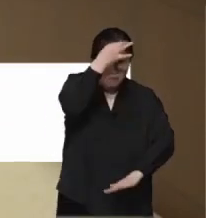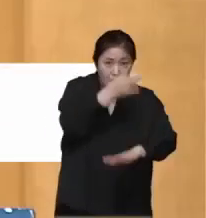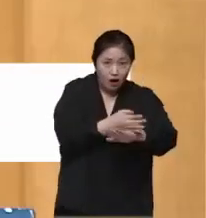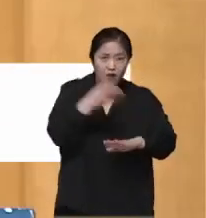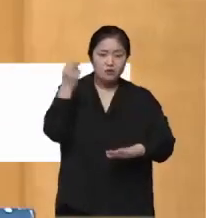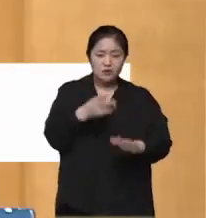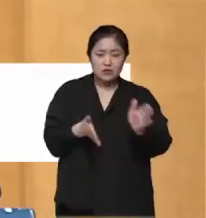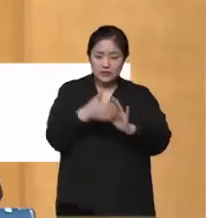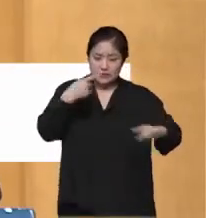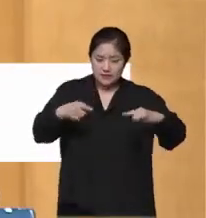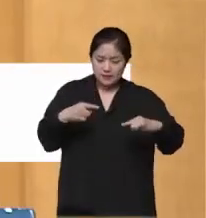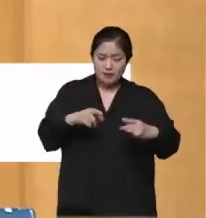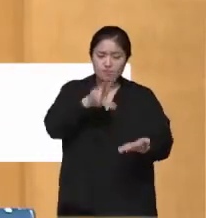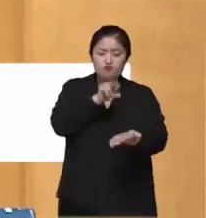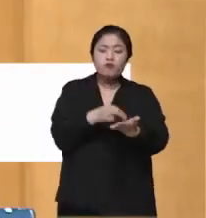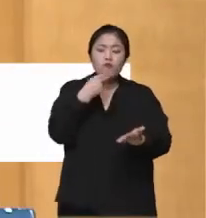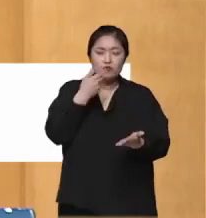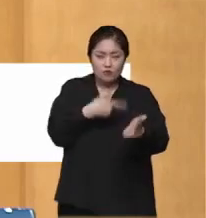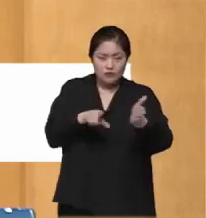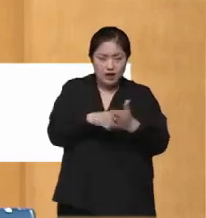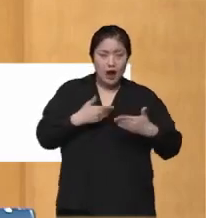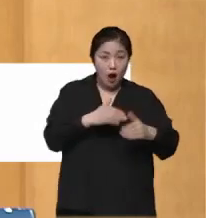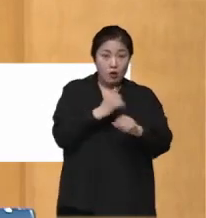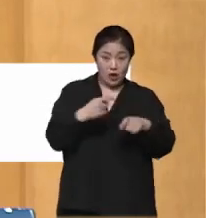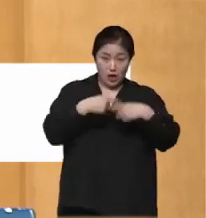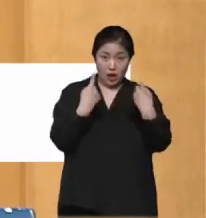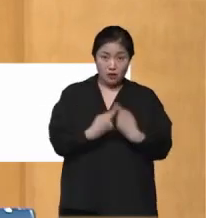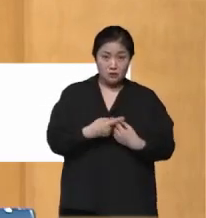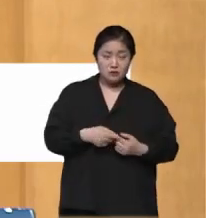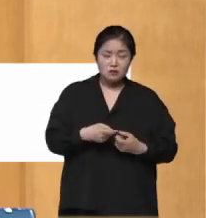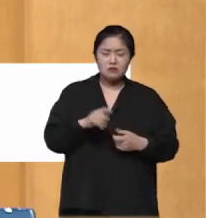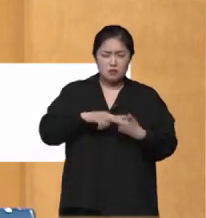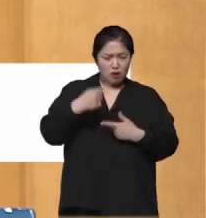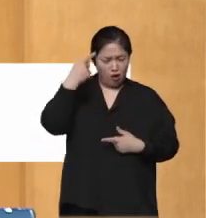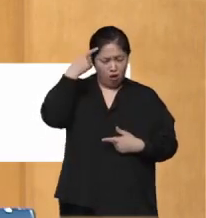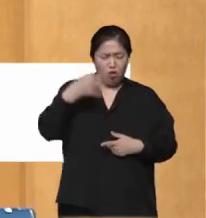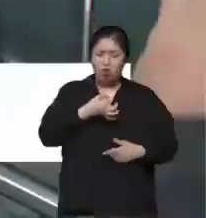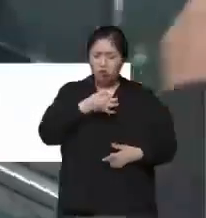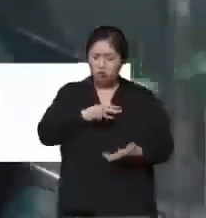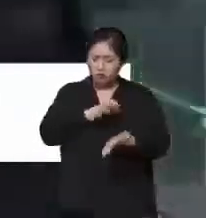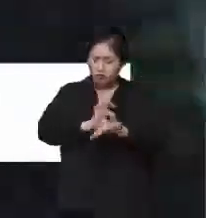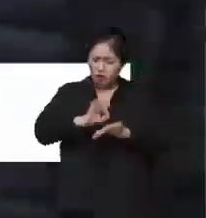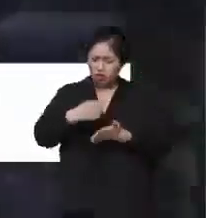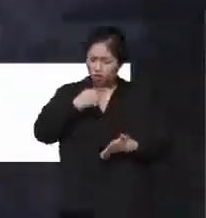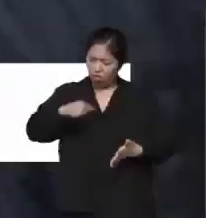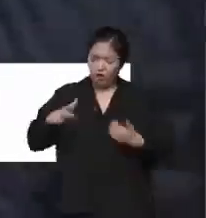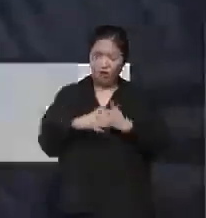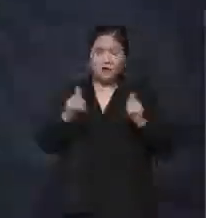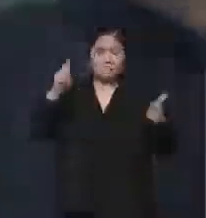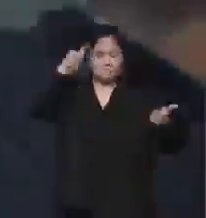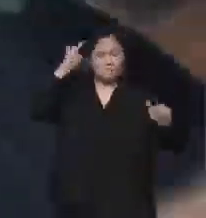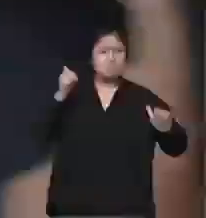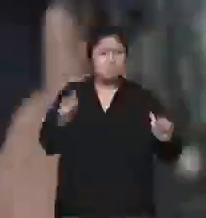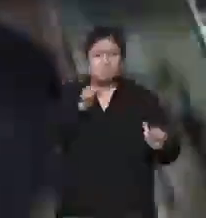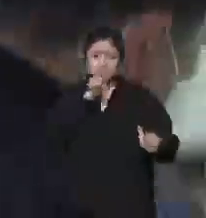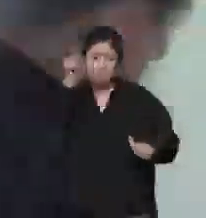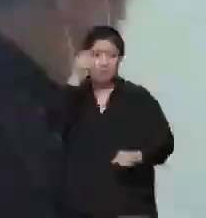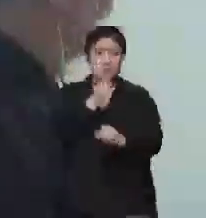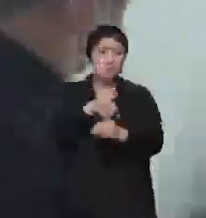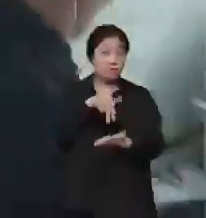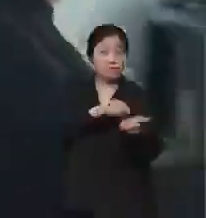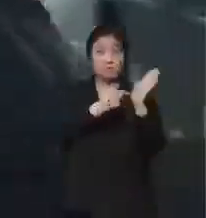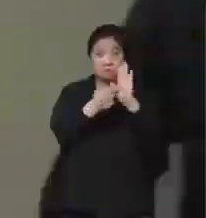송구하고 시정에 차질이 없도록 하겠다면서도 개인적으로 한 푼도 사용하지 않았다며 즉각 항소하겠다는 입장을